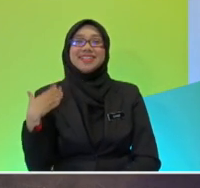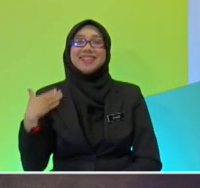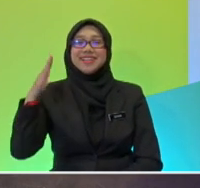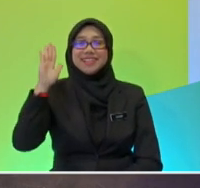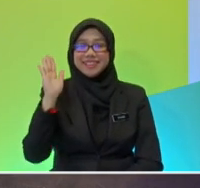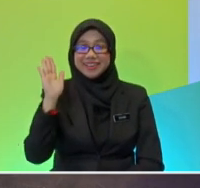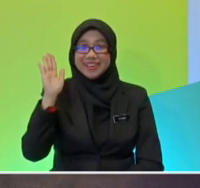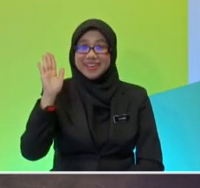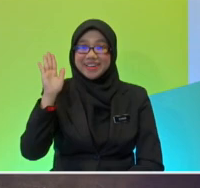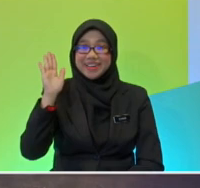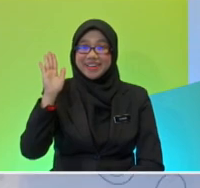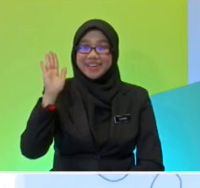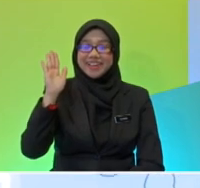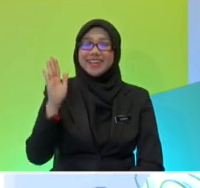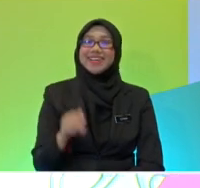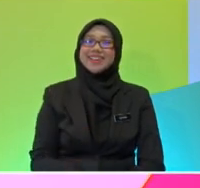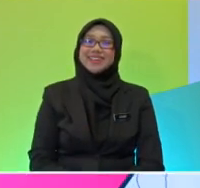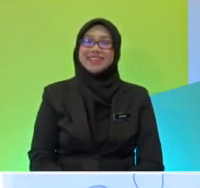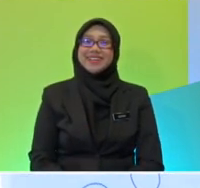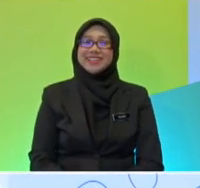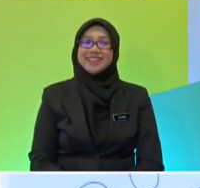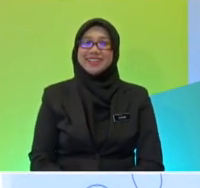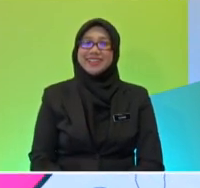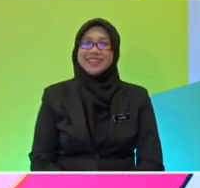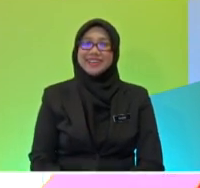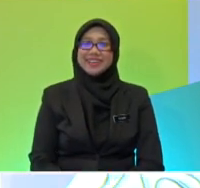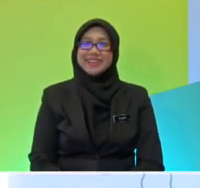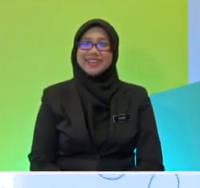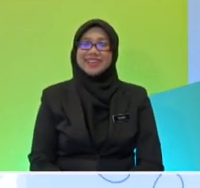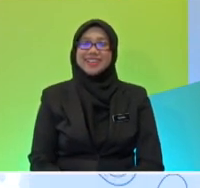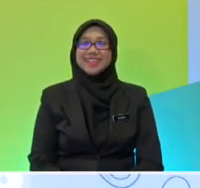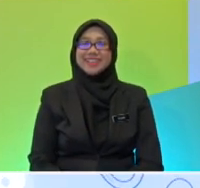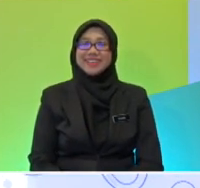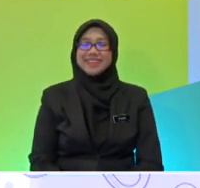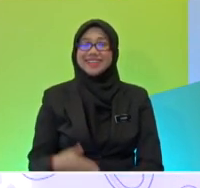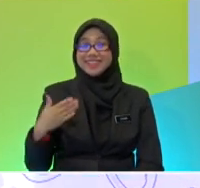asli angkat tangan Nah semuanya mendapat Bintang